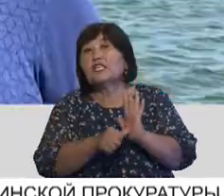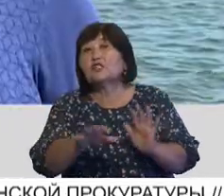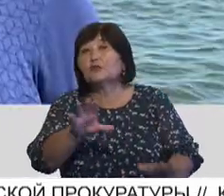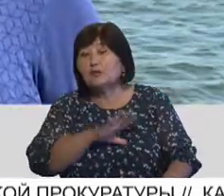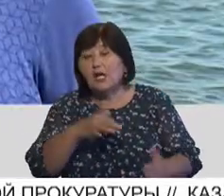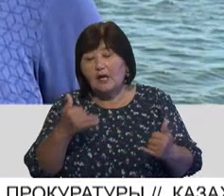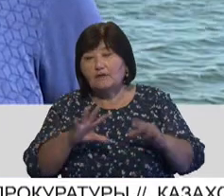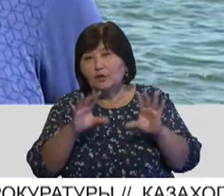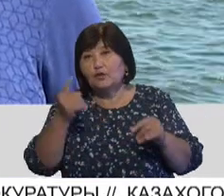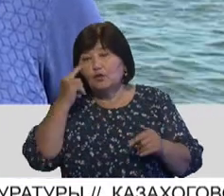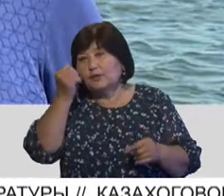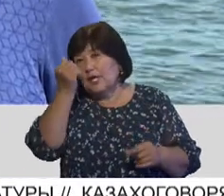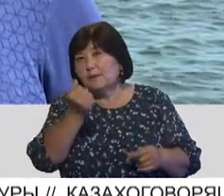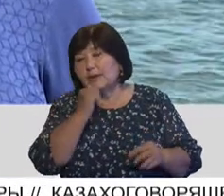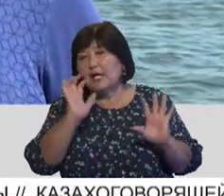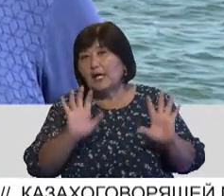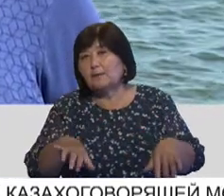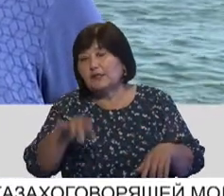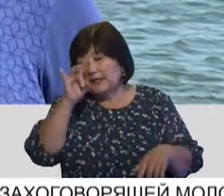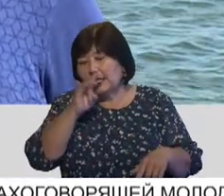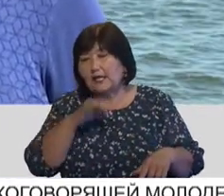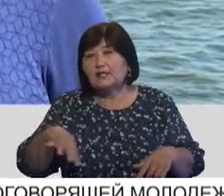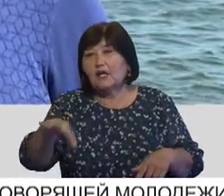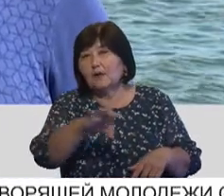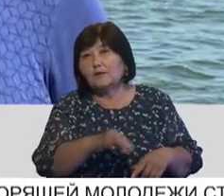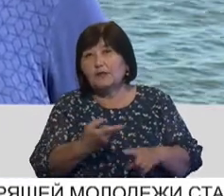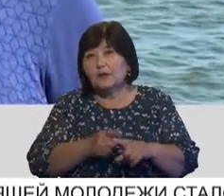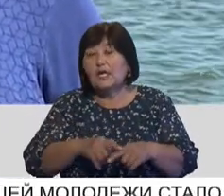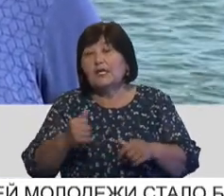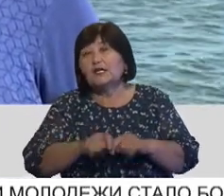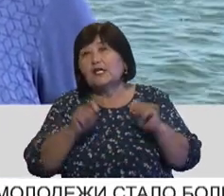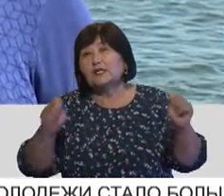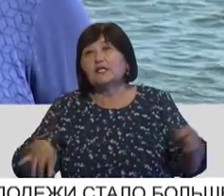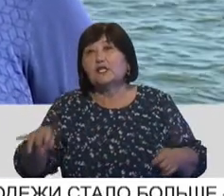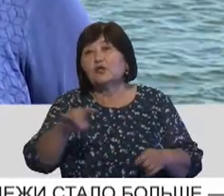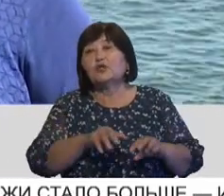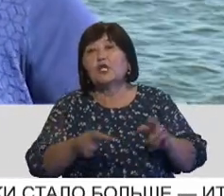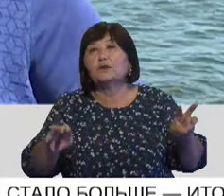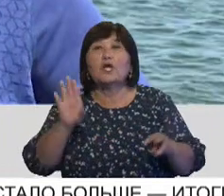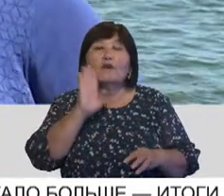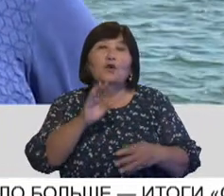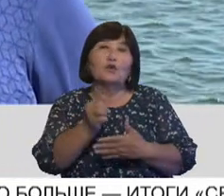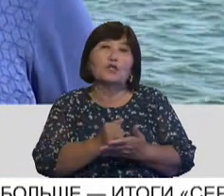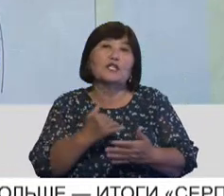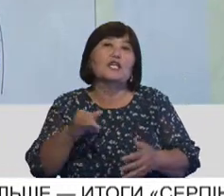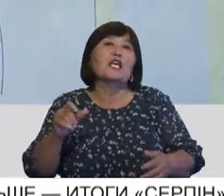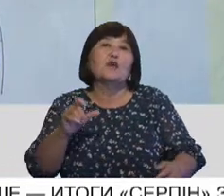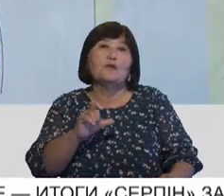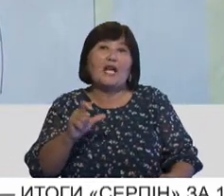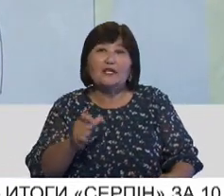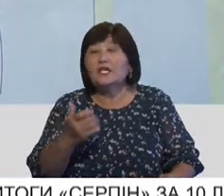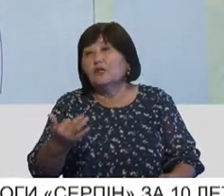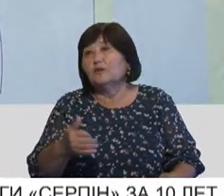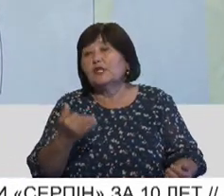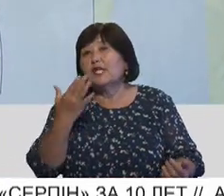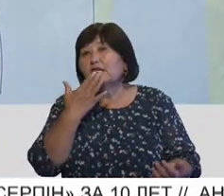кубов. Все это думается благодаря председательствованию Казахстана в МФСА, а также созданию в республике Министерства водных ресурсов и ирригации.